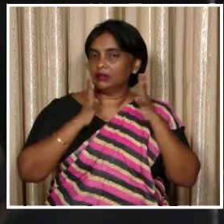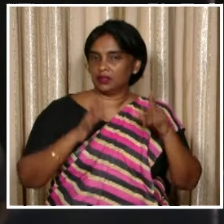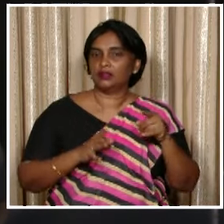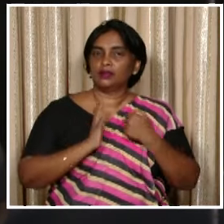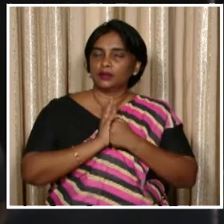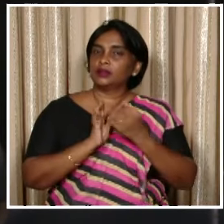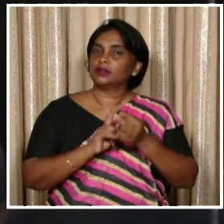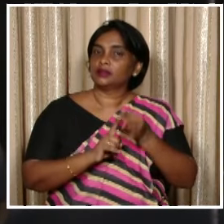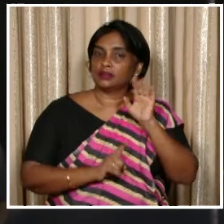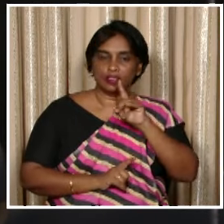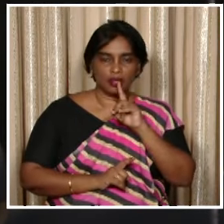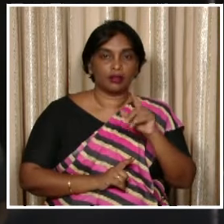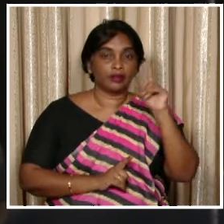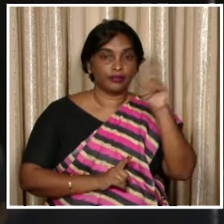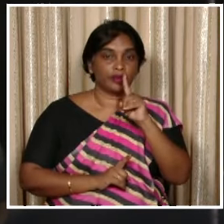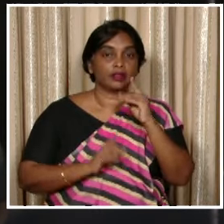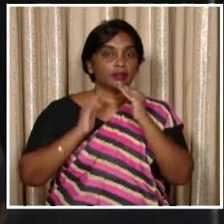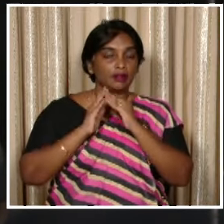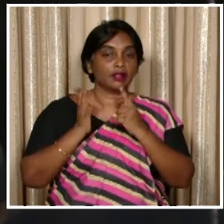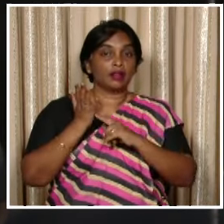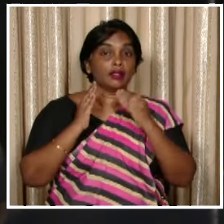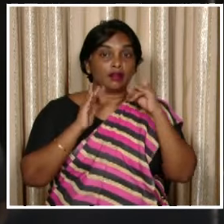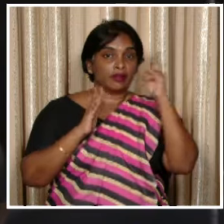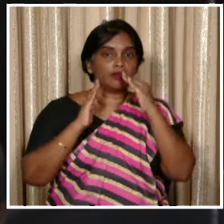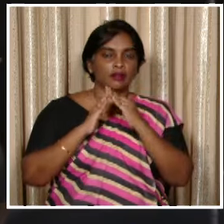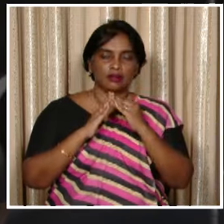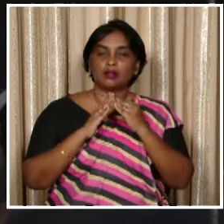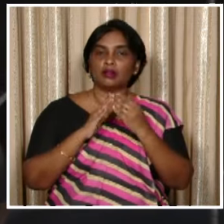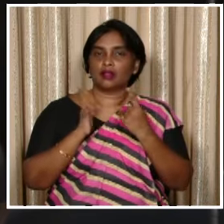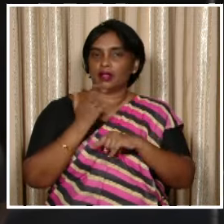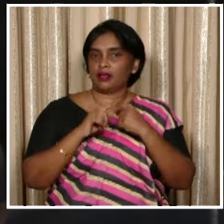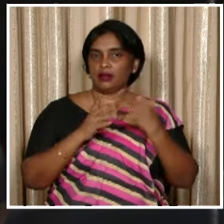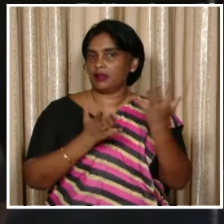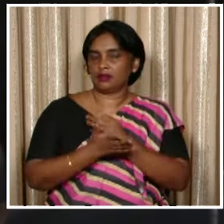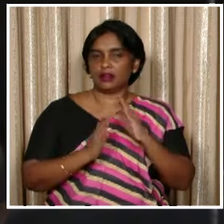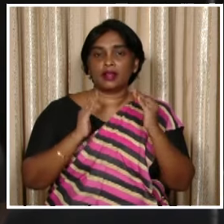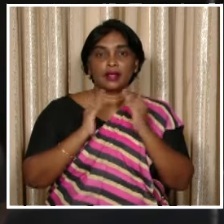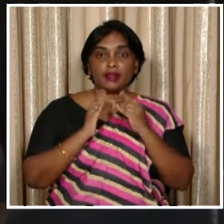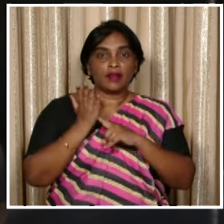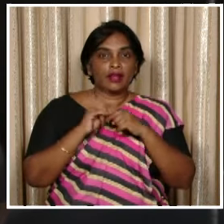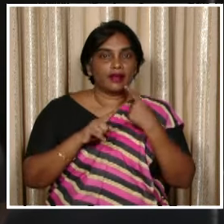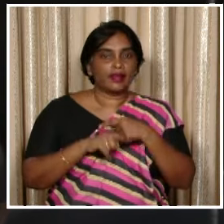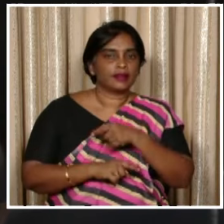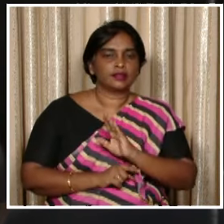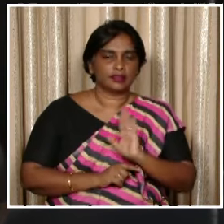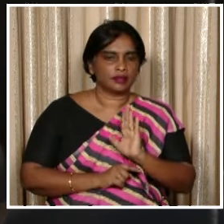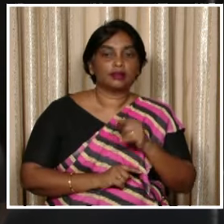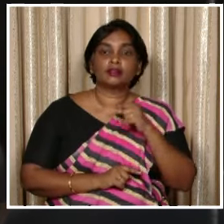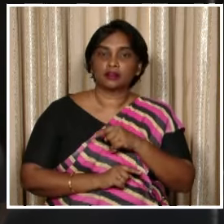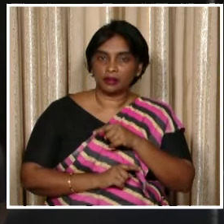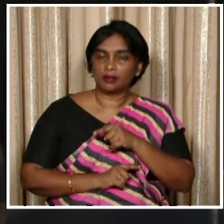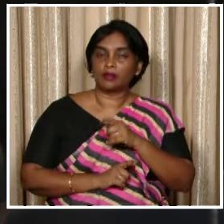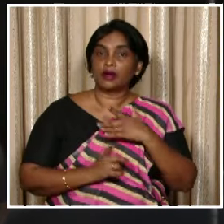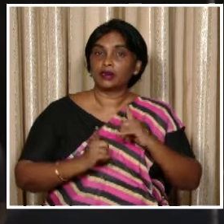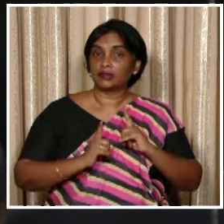ගරු ජනාධිපතිතුමා කිව්වා පළවෙනි නිවාසයට බද්ධ ගහන්නේ නෑ කියලා. මේක නිවාස බද්දක් නෙමේ. මේක